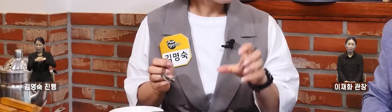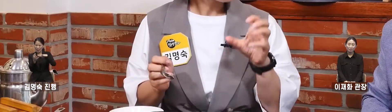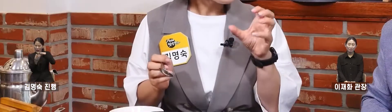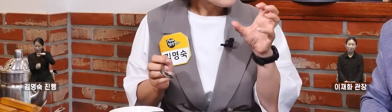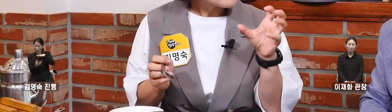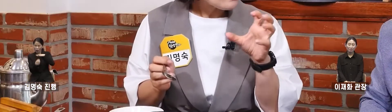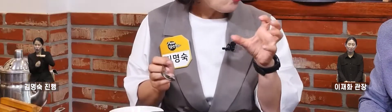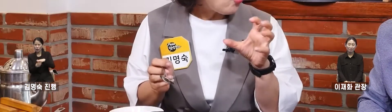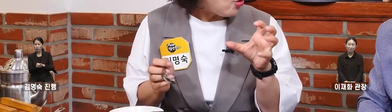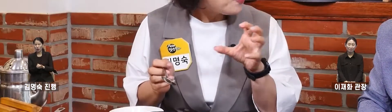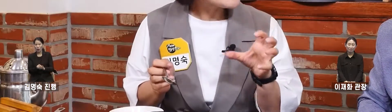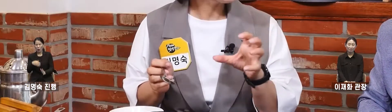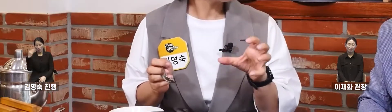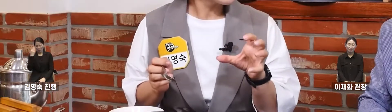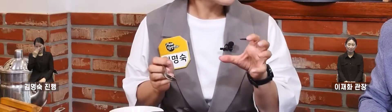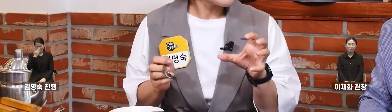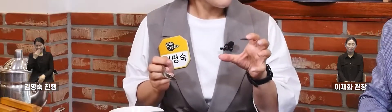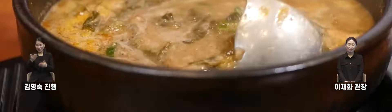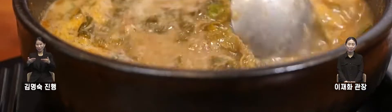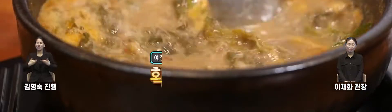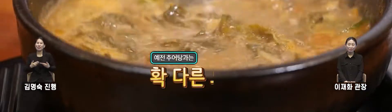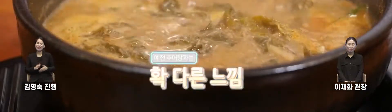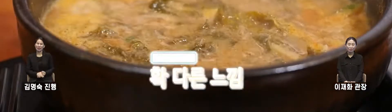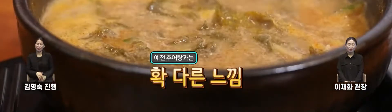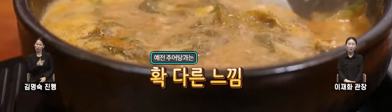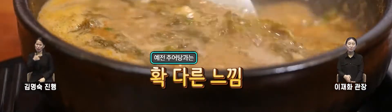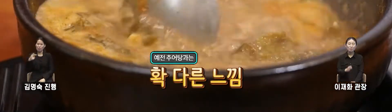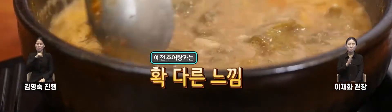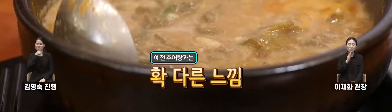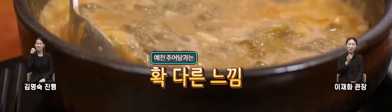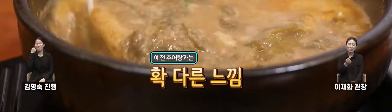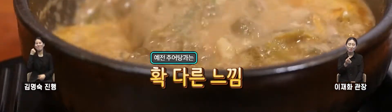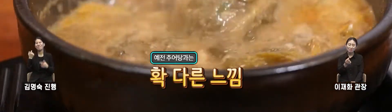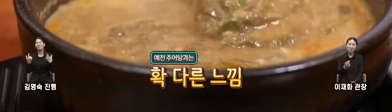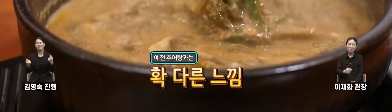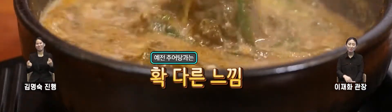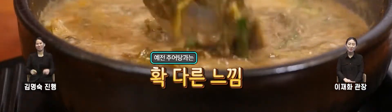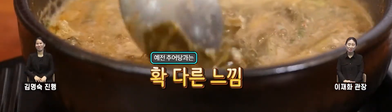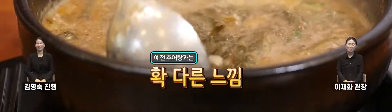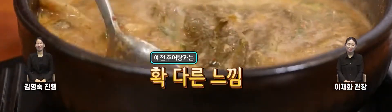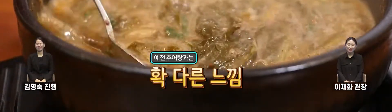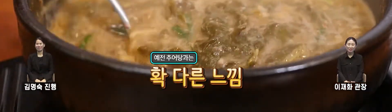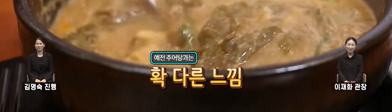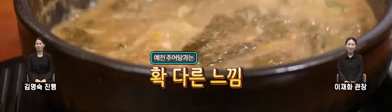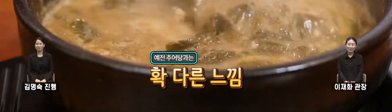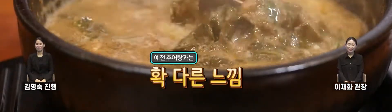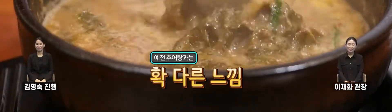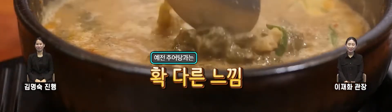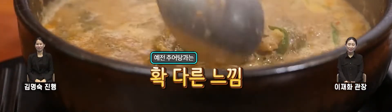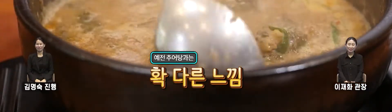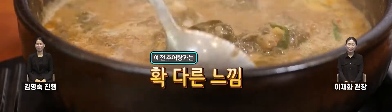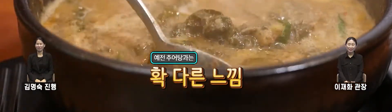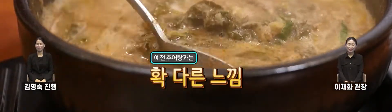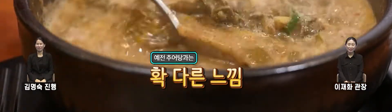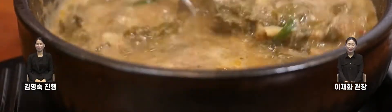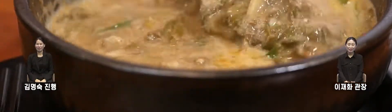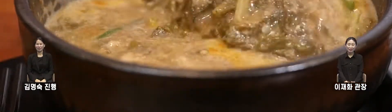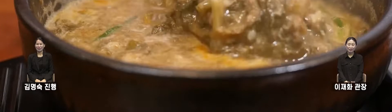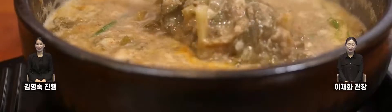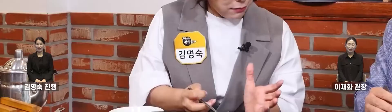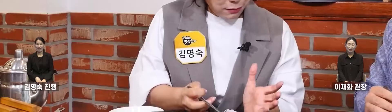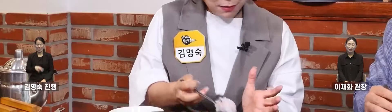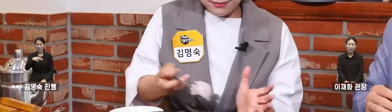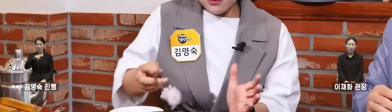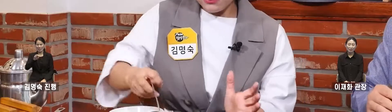걸러서 이렇게 곱게 해주시니까 맞습니다. 너무 맛있는 거예요. 그렇죠. 네 그래서 막 이